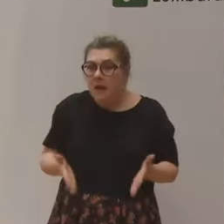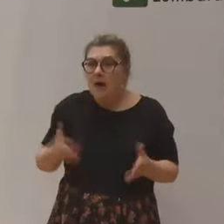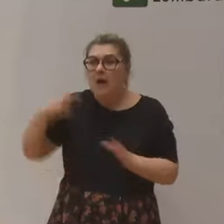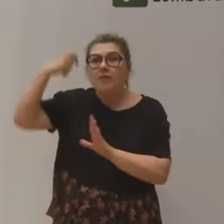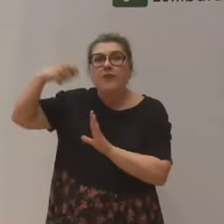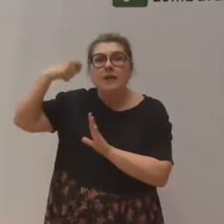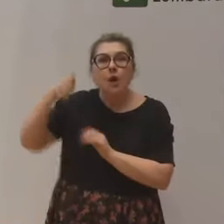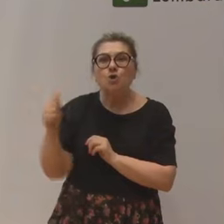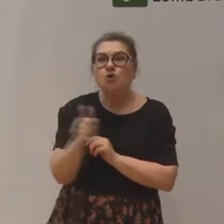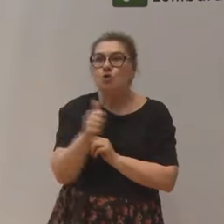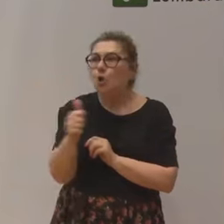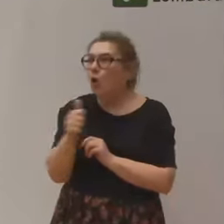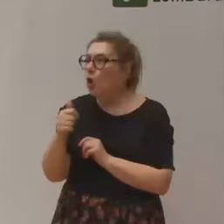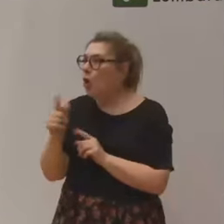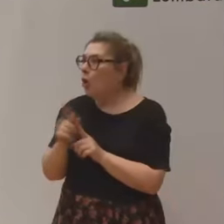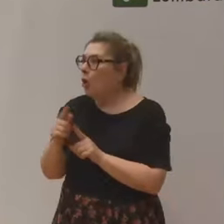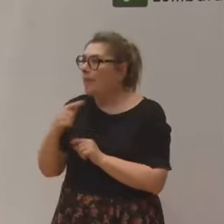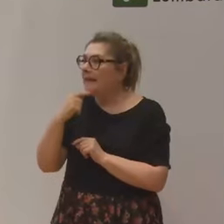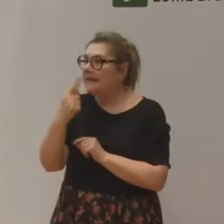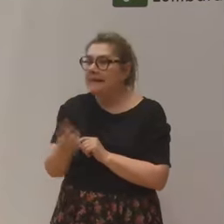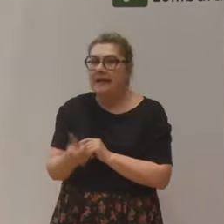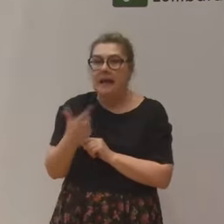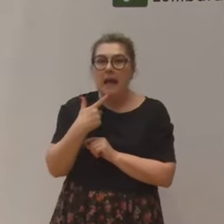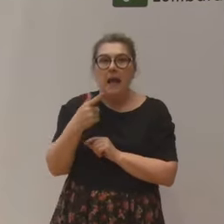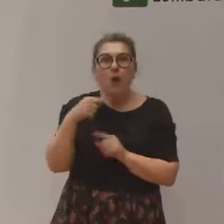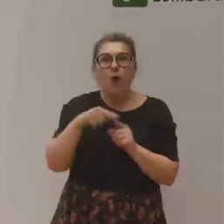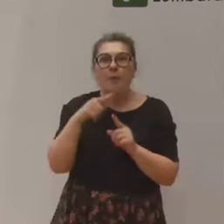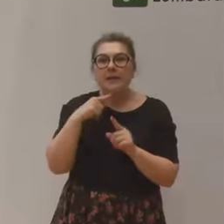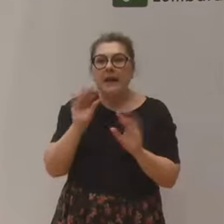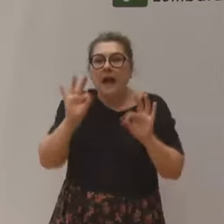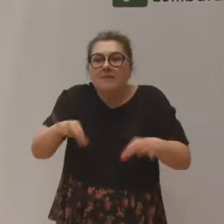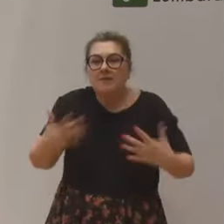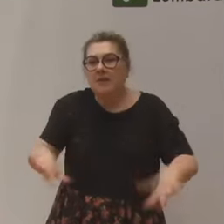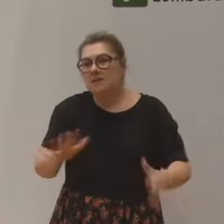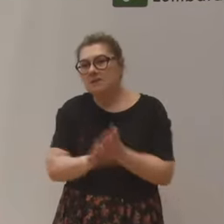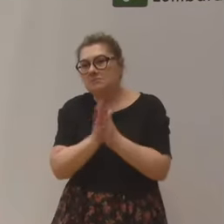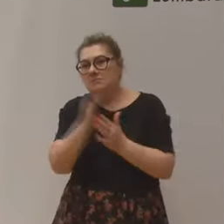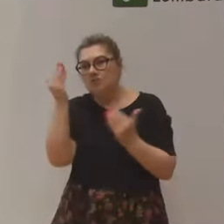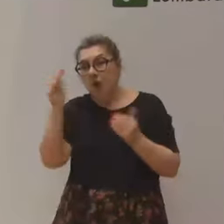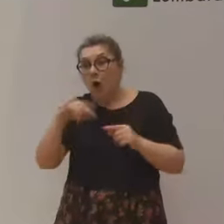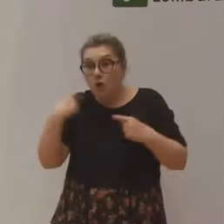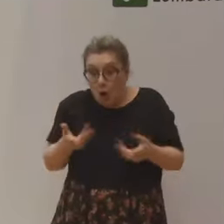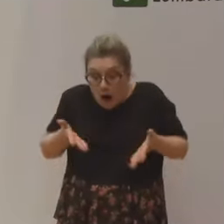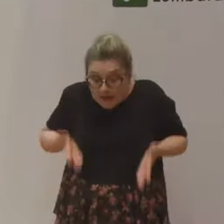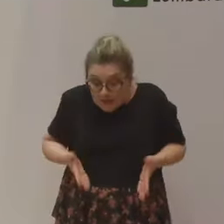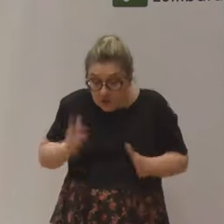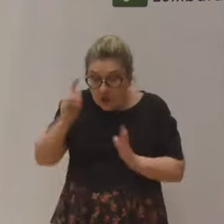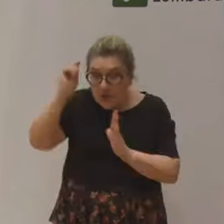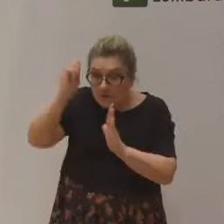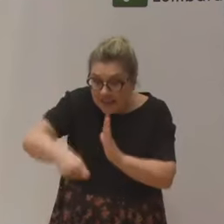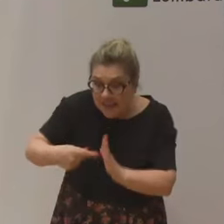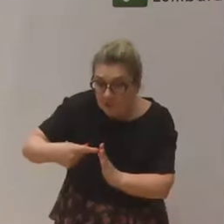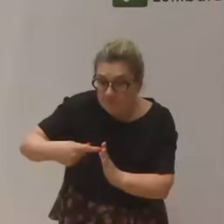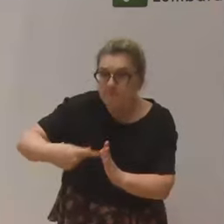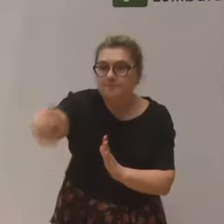non rappresentano un punto di arrivo, ma oggi rappresentano un punto